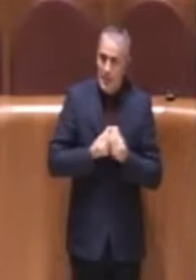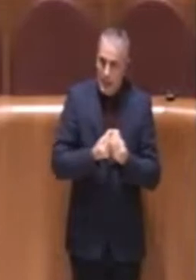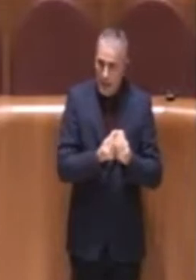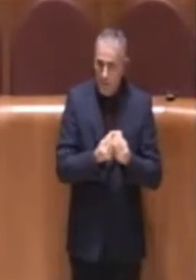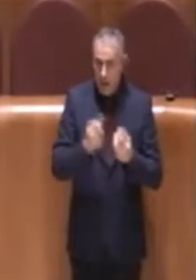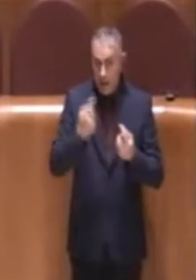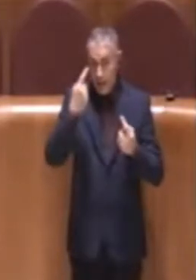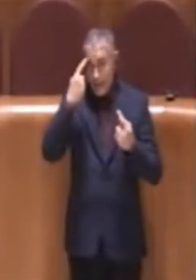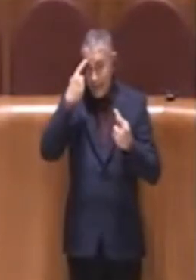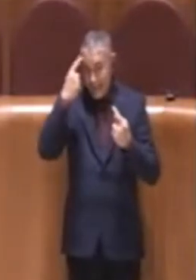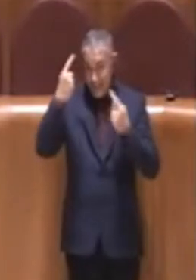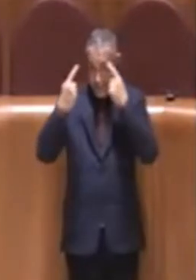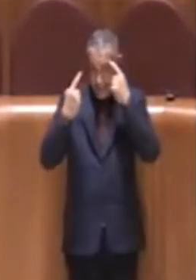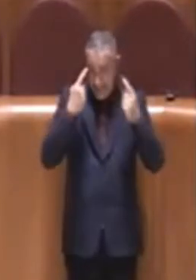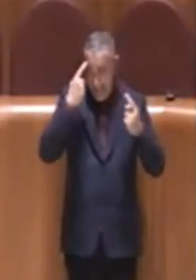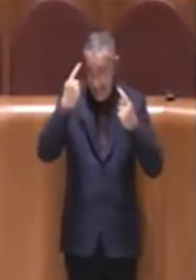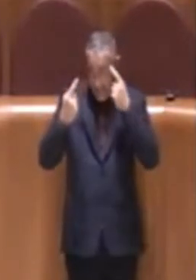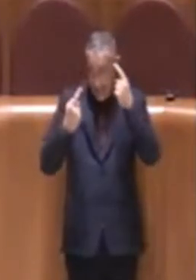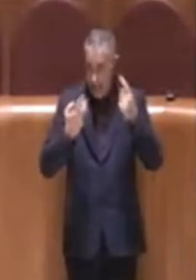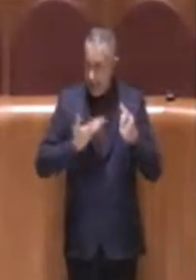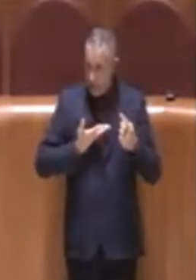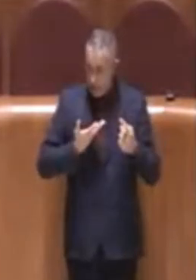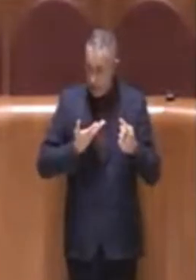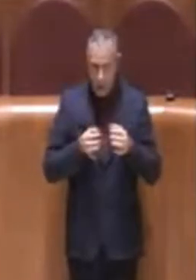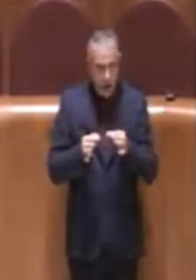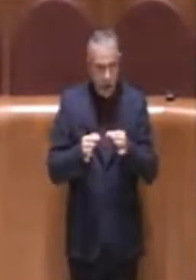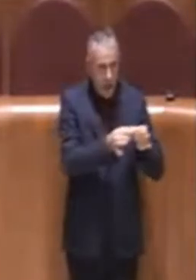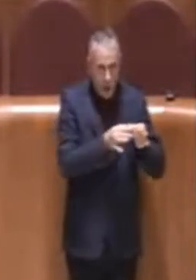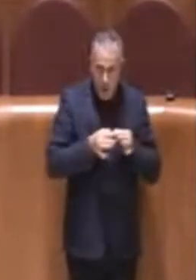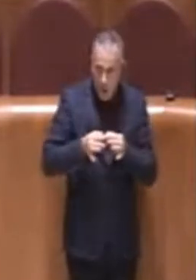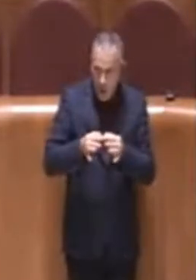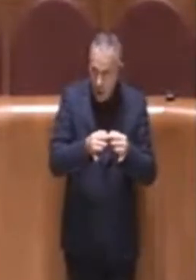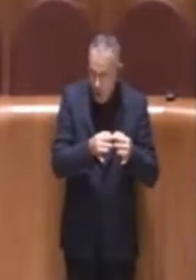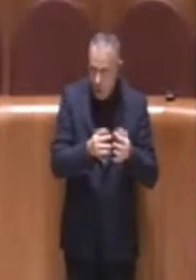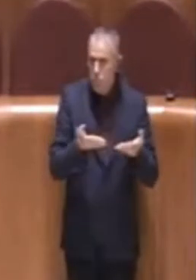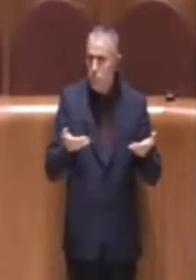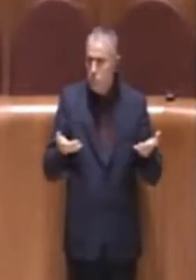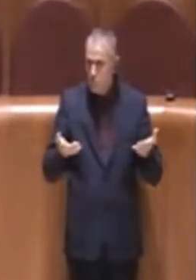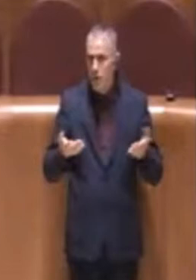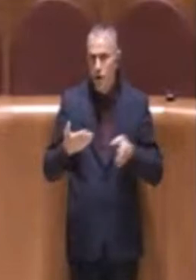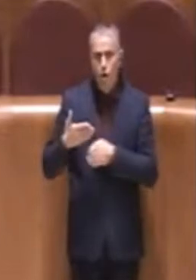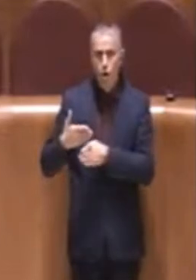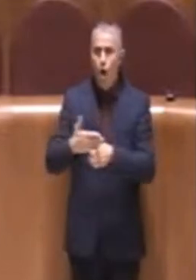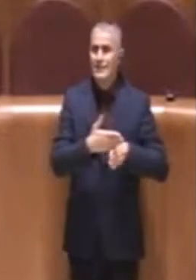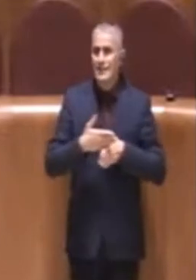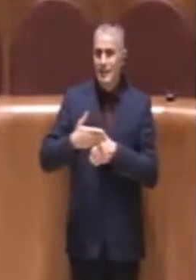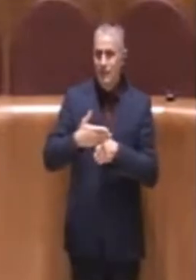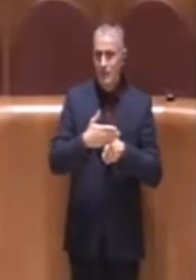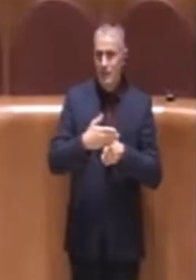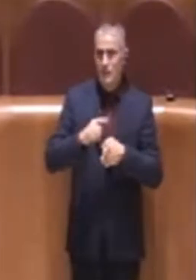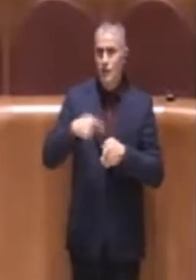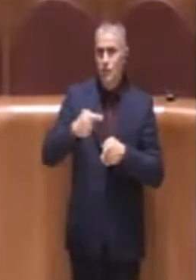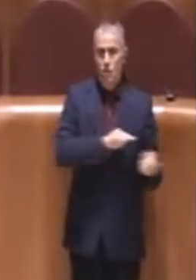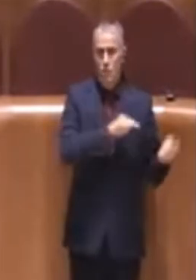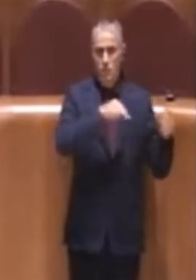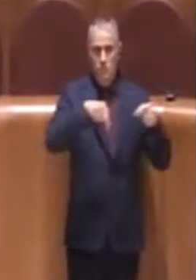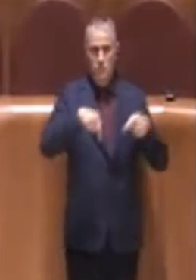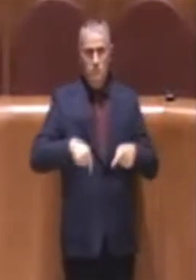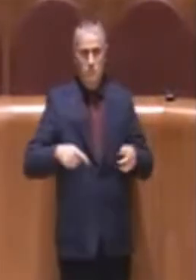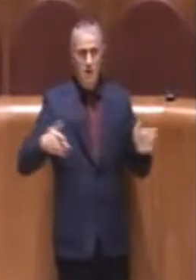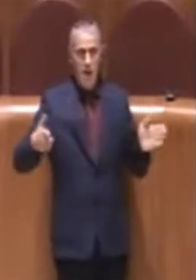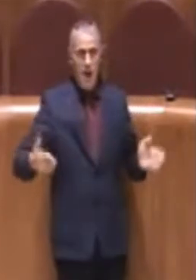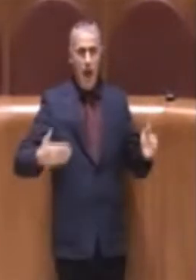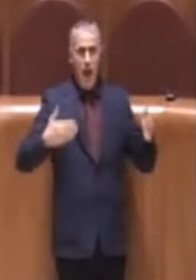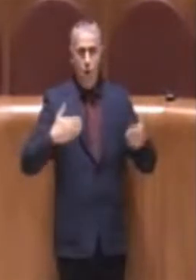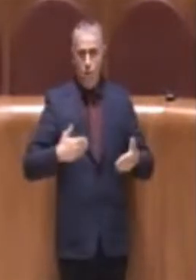ci vedono d'accordo le si condivide e poi le si portano insieme in aula proprio per dare